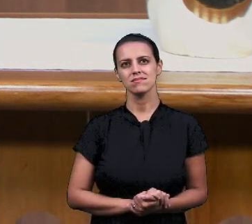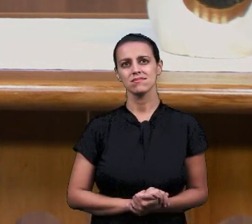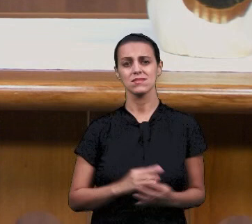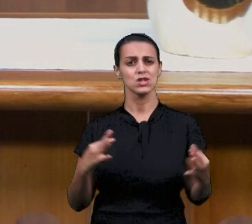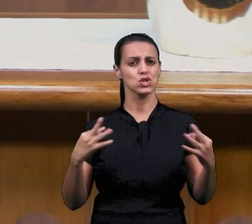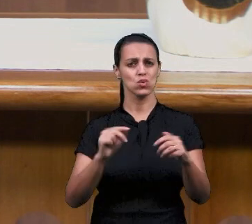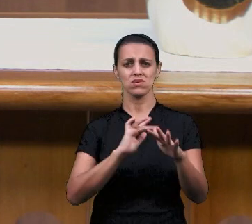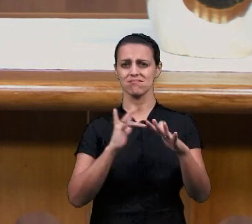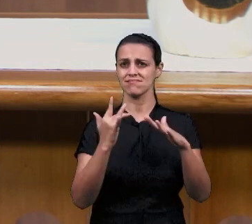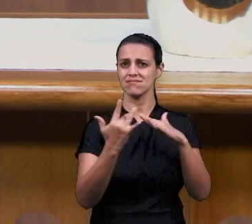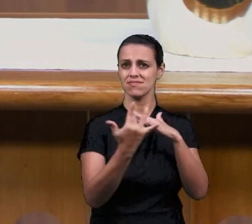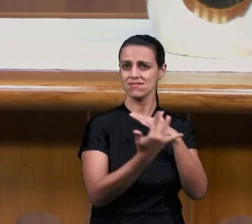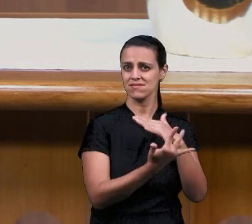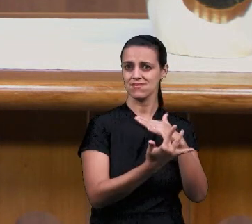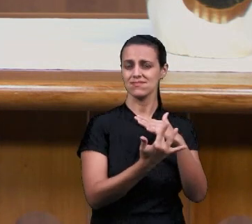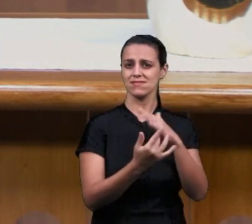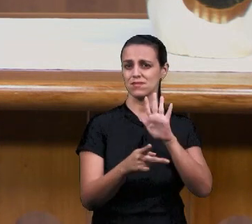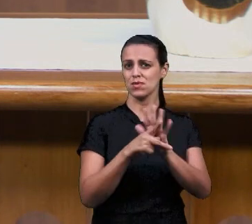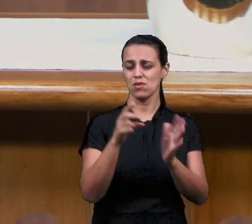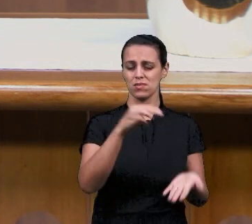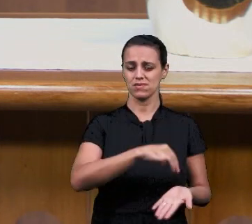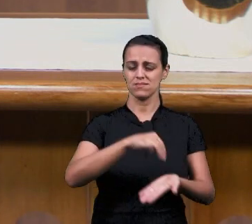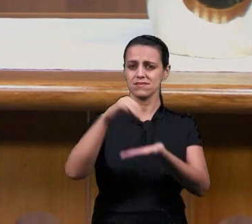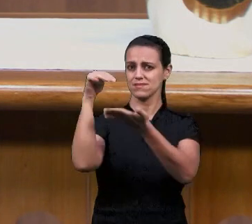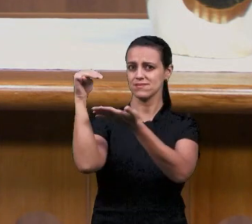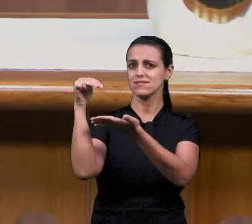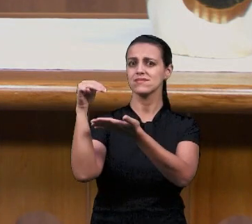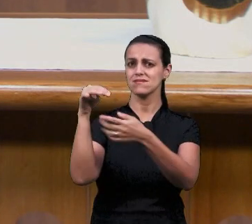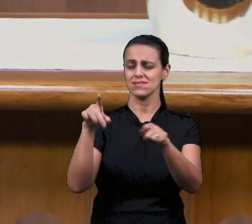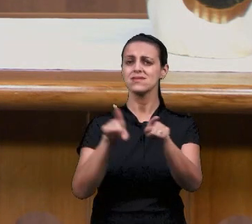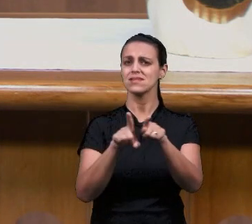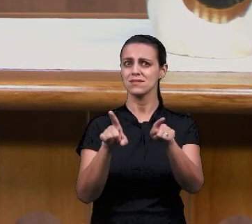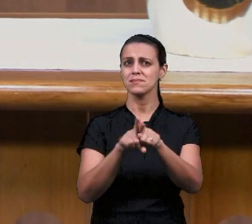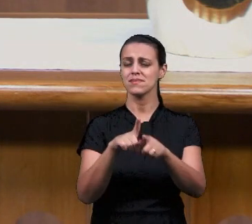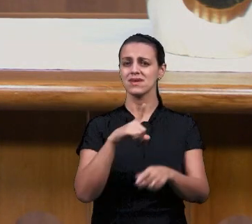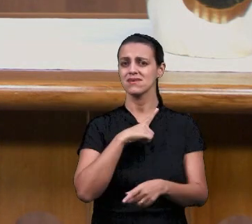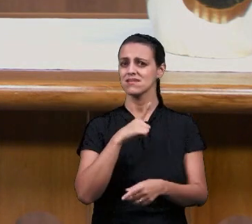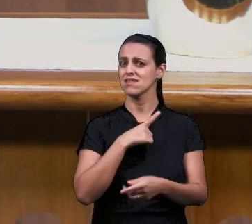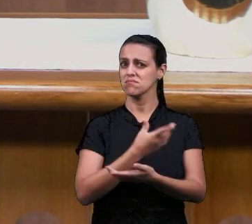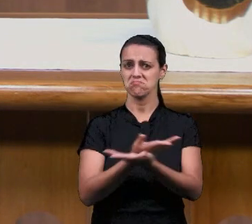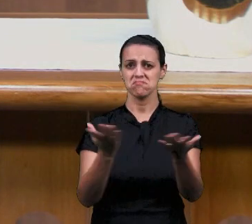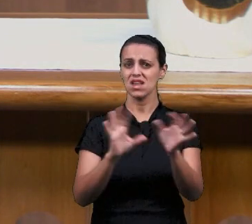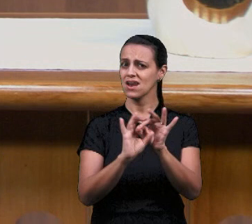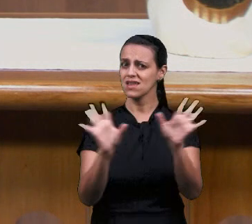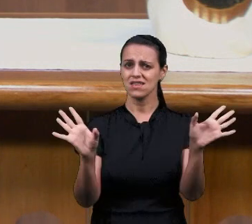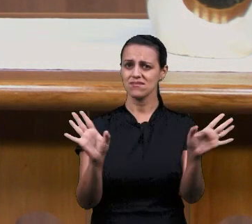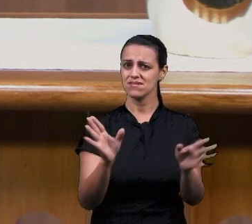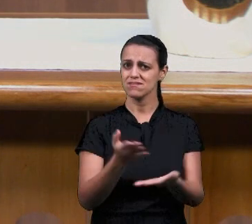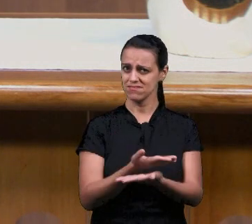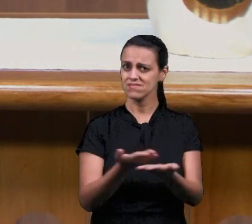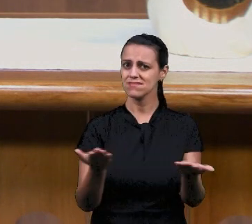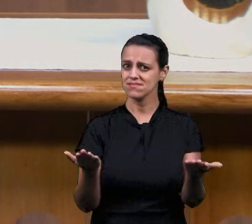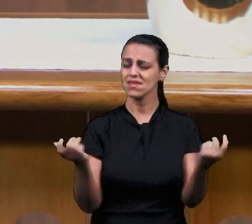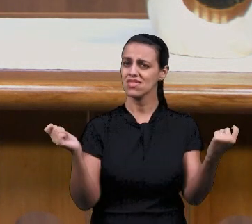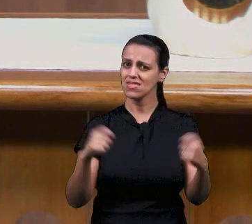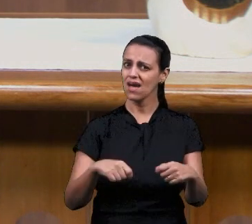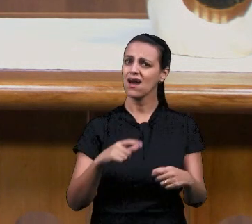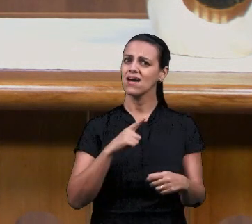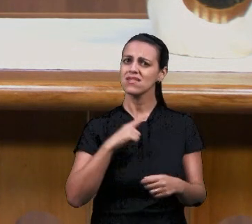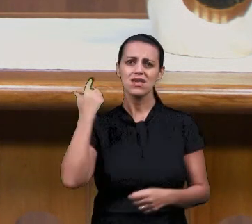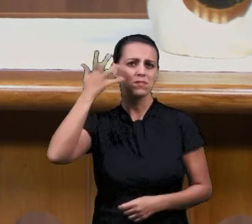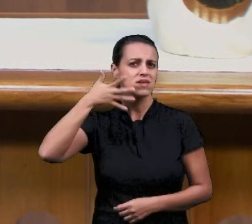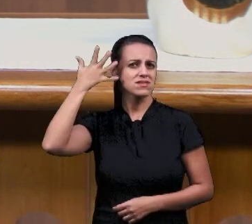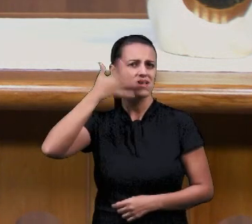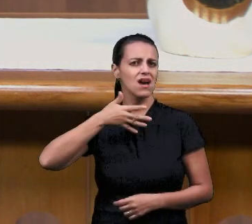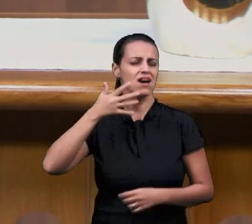plateformes d'information de l'Église chrétienne Manhattan sont à disposition des frères et sœurs. Vous pouvez accéder à nos messages